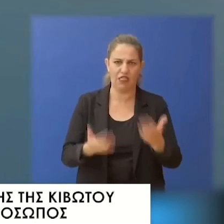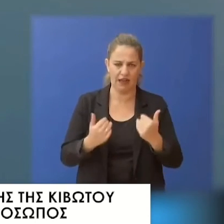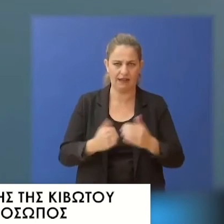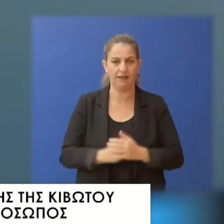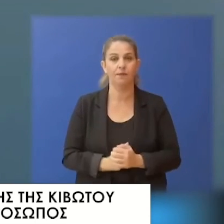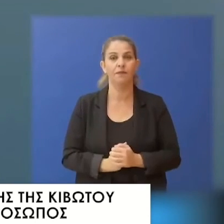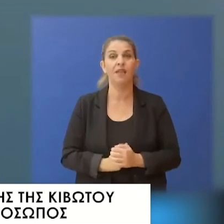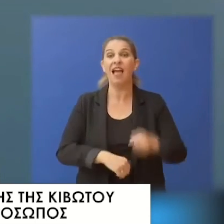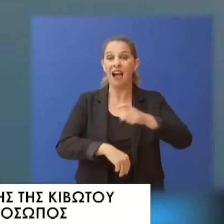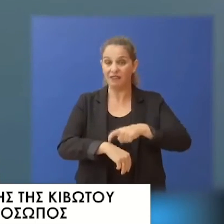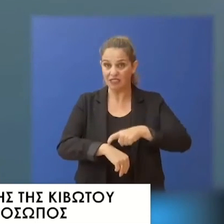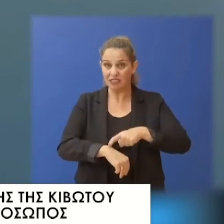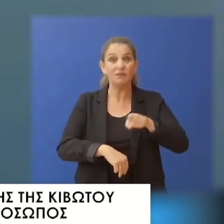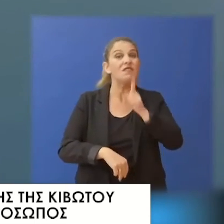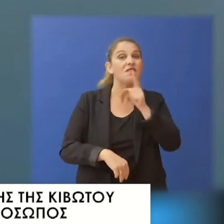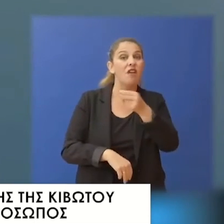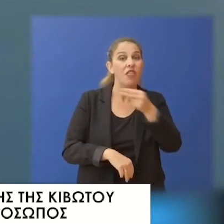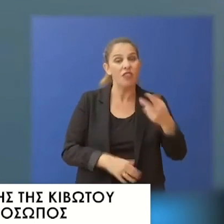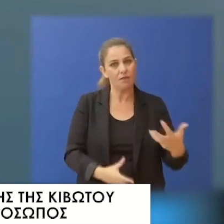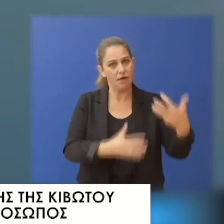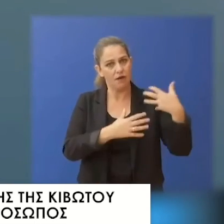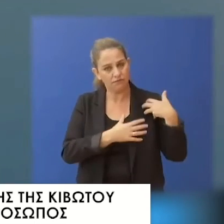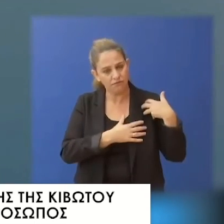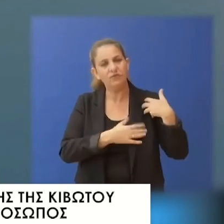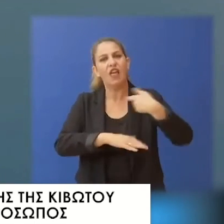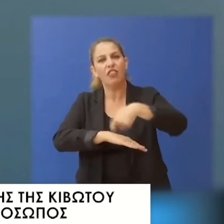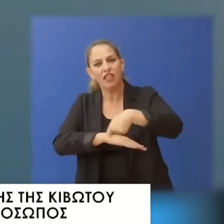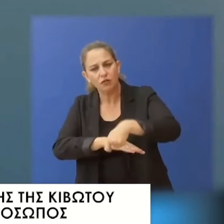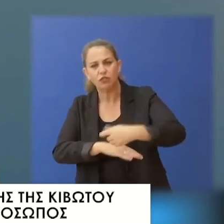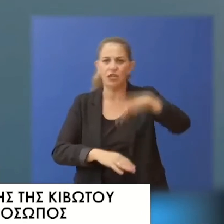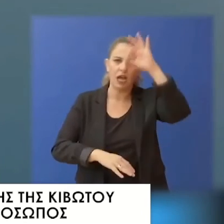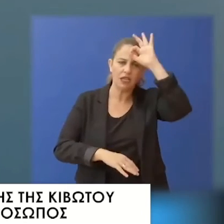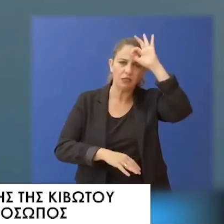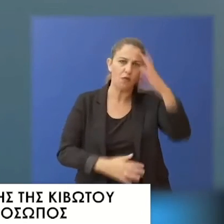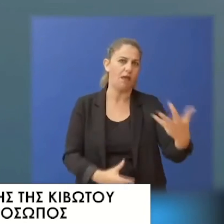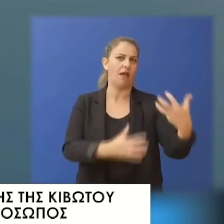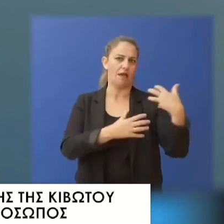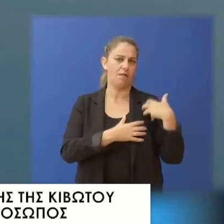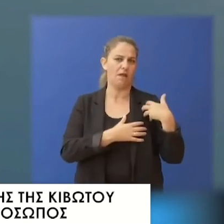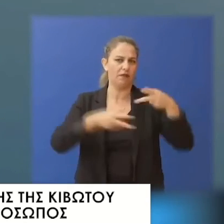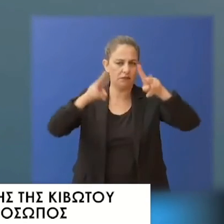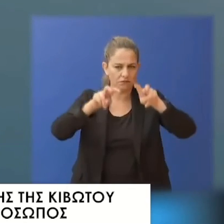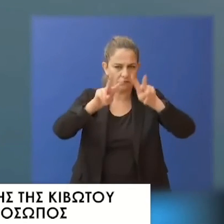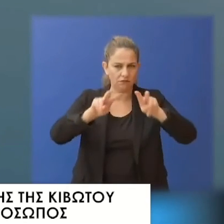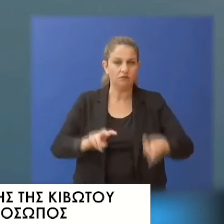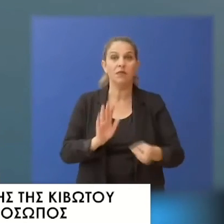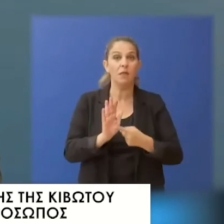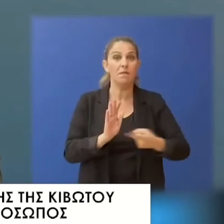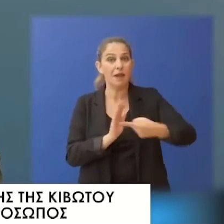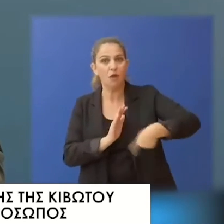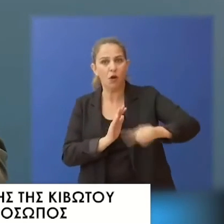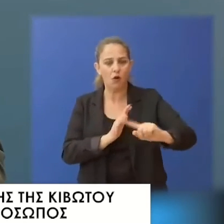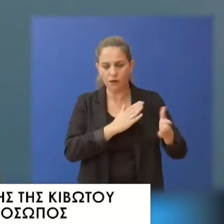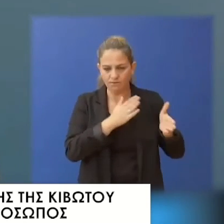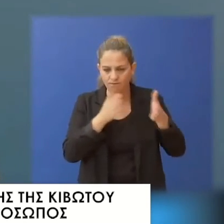πλέον βρίσκεται στα χέρια της δικαιοσύνης και των αρμόδιων αρχών. Η προσοχή όλων μας πρέπει να είναι και είναι